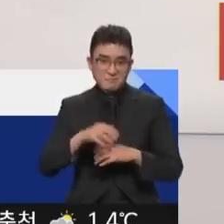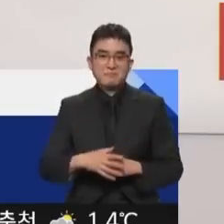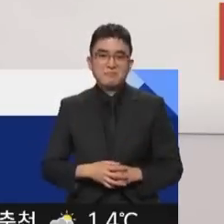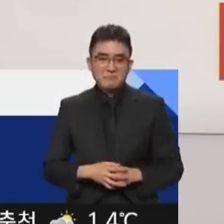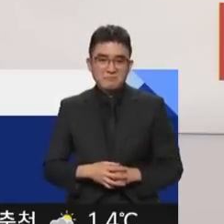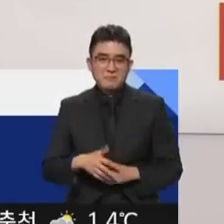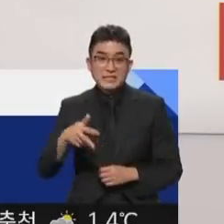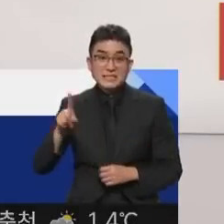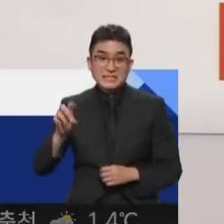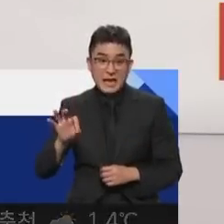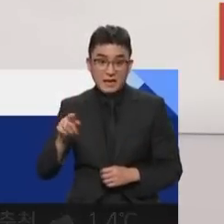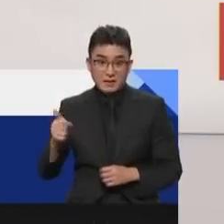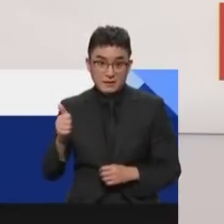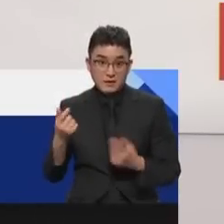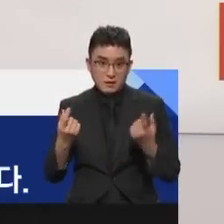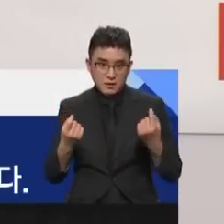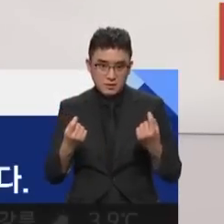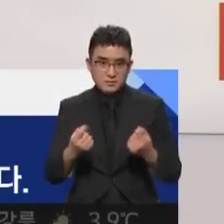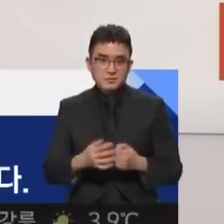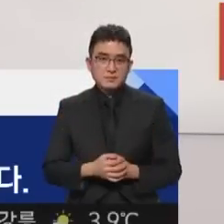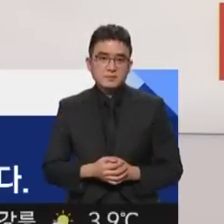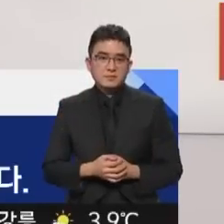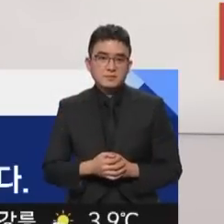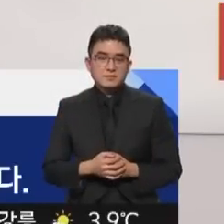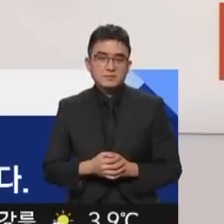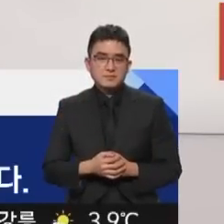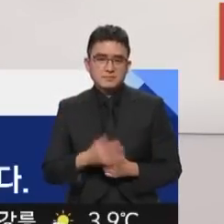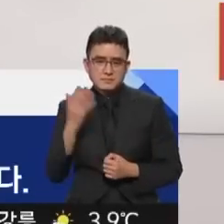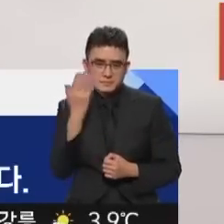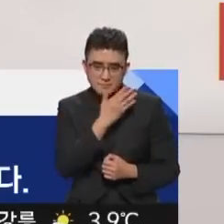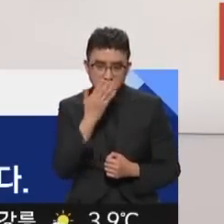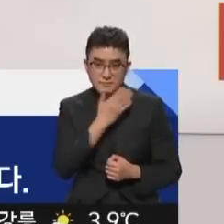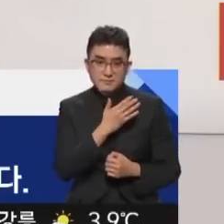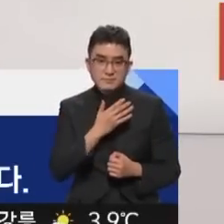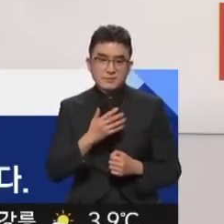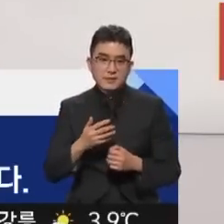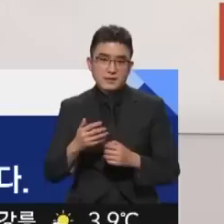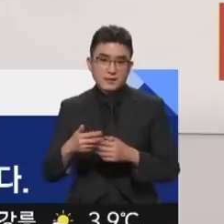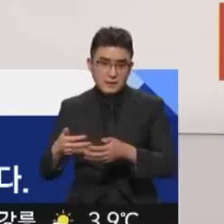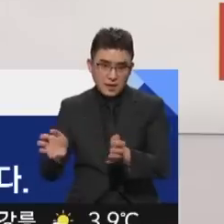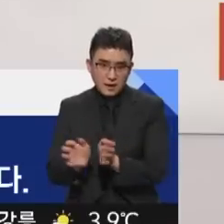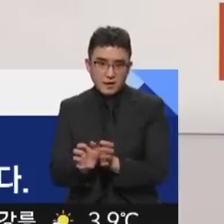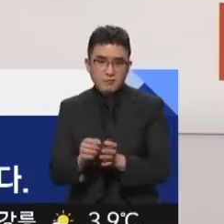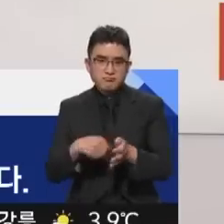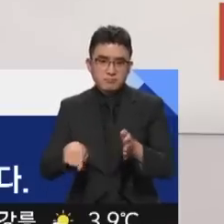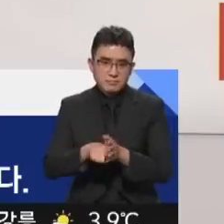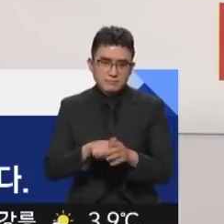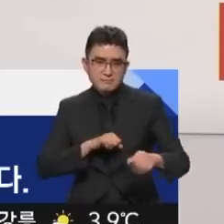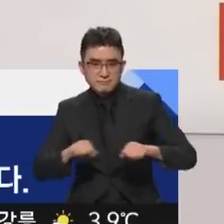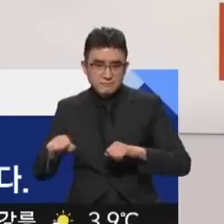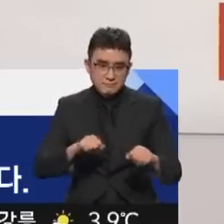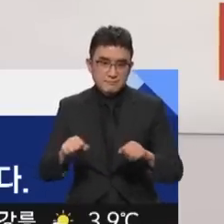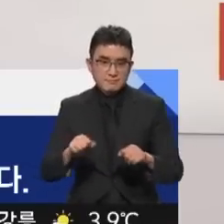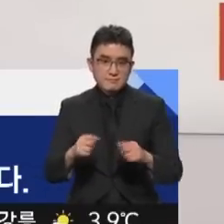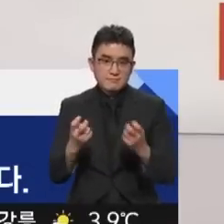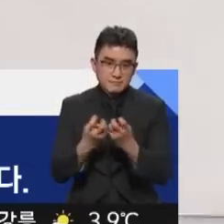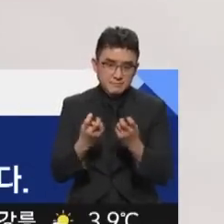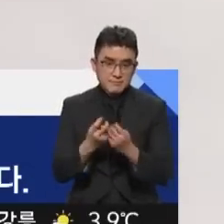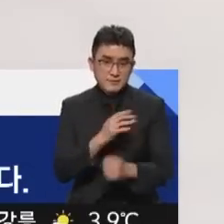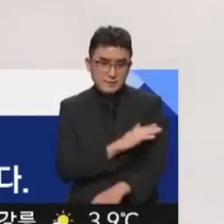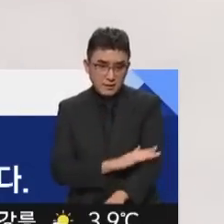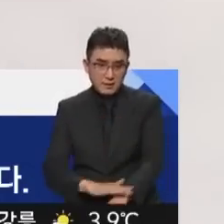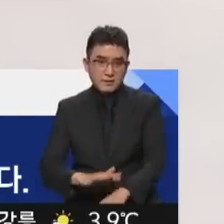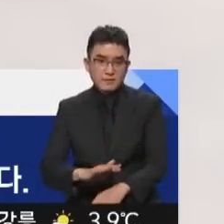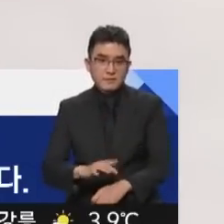더 투명하게 좀 더 객관적으로 잘 당을 위해서 밑거름이 될 것이다 하는 그런 기대를 가지기 위해서